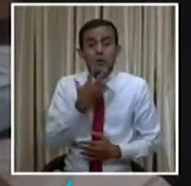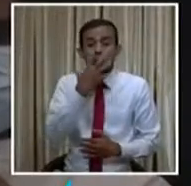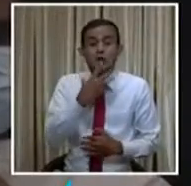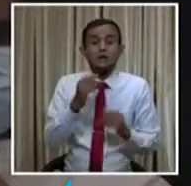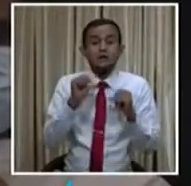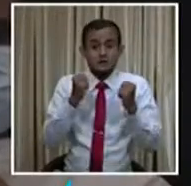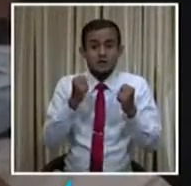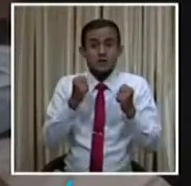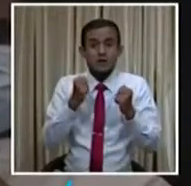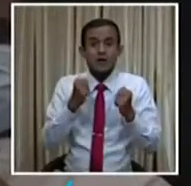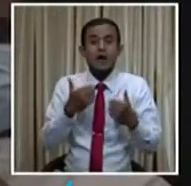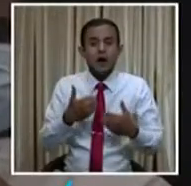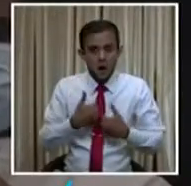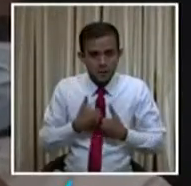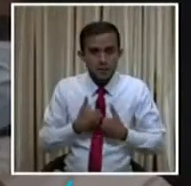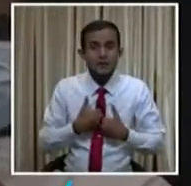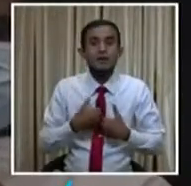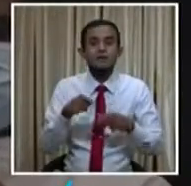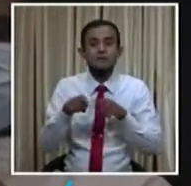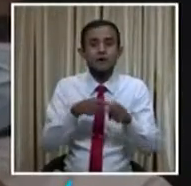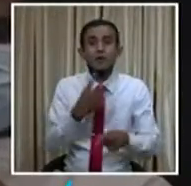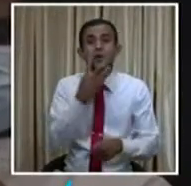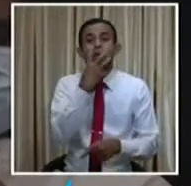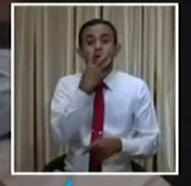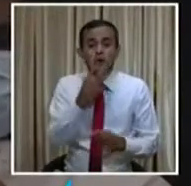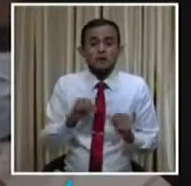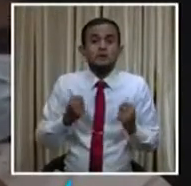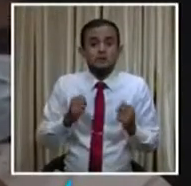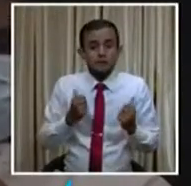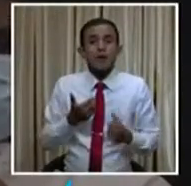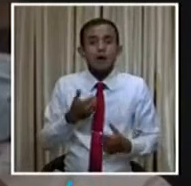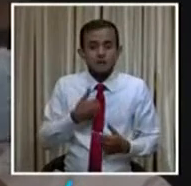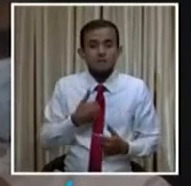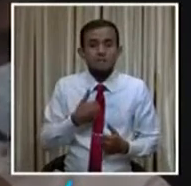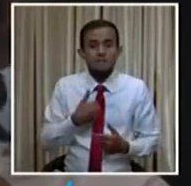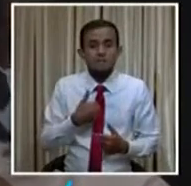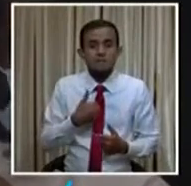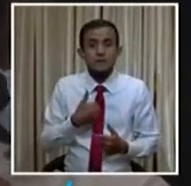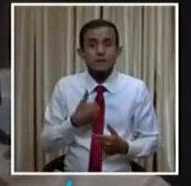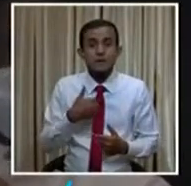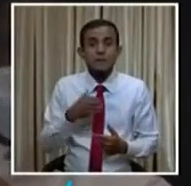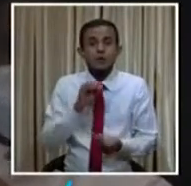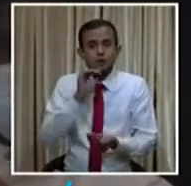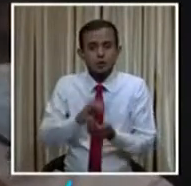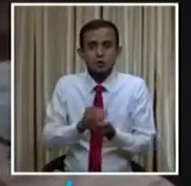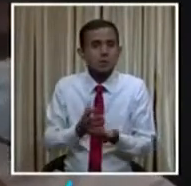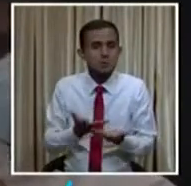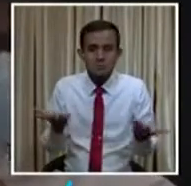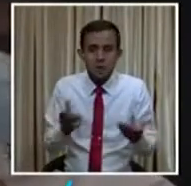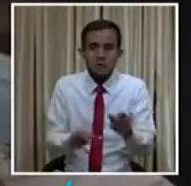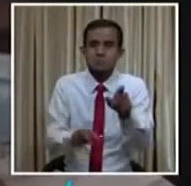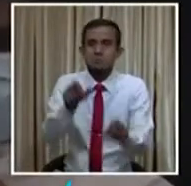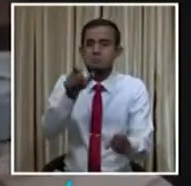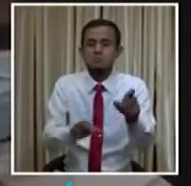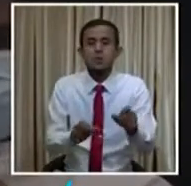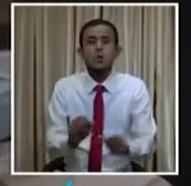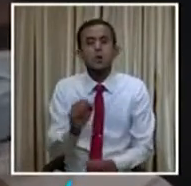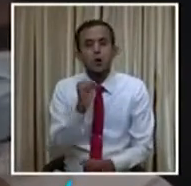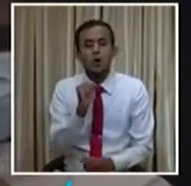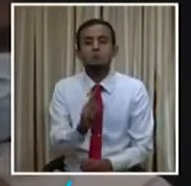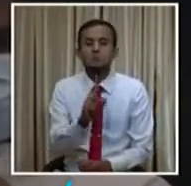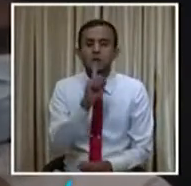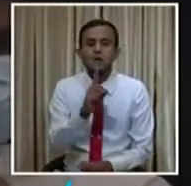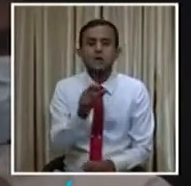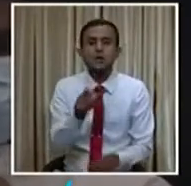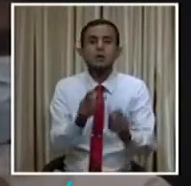වායුව තමයි අපිත් අද මේ හුස්ම අරගෙන ජීවත් වෙන්නේ ඉතින් මේක රැක ගන්න බැරි මිනිස්සුන්ට කොහොමද කියන්නේ